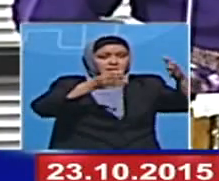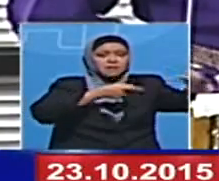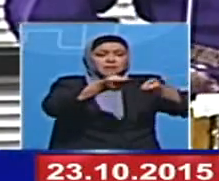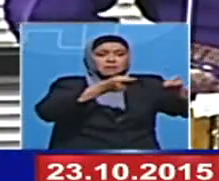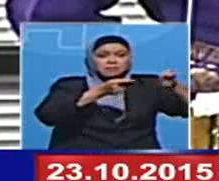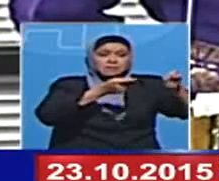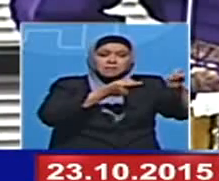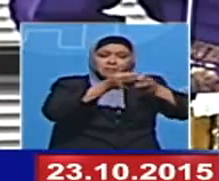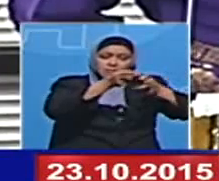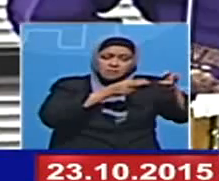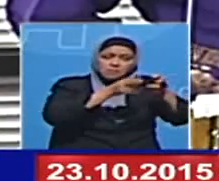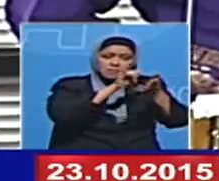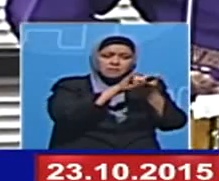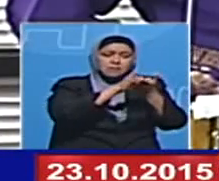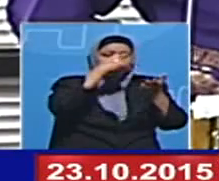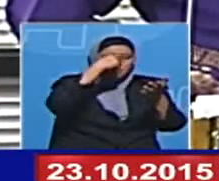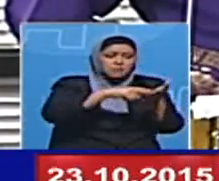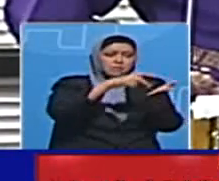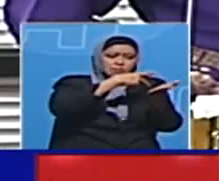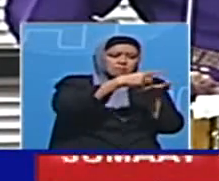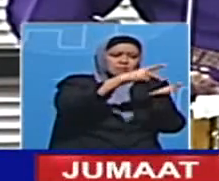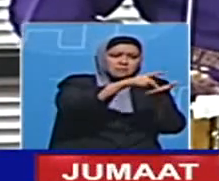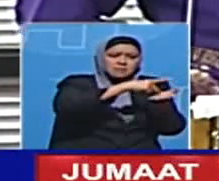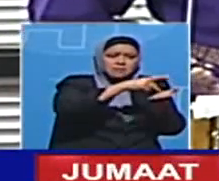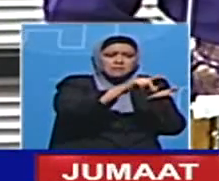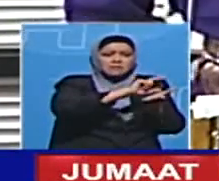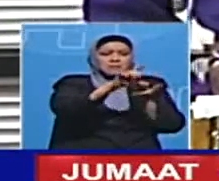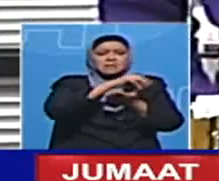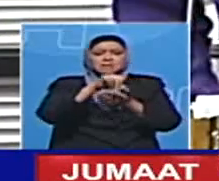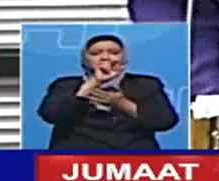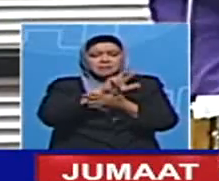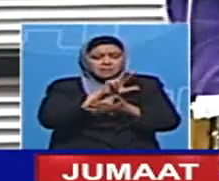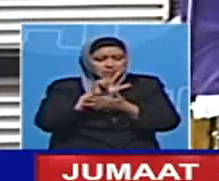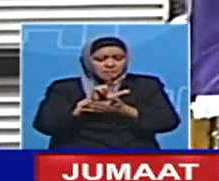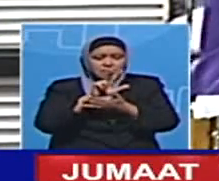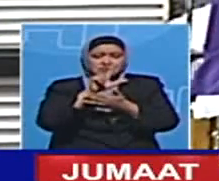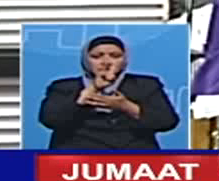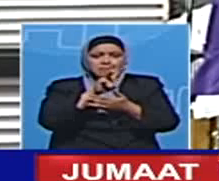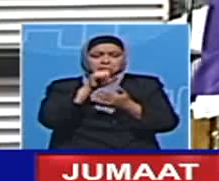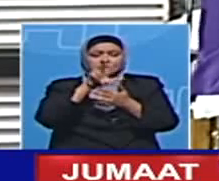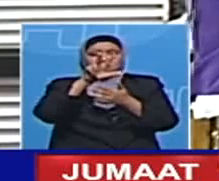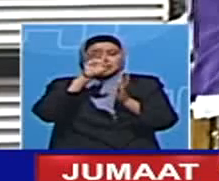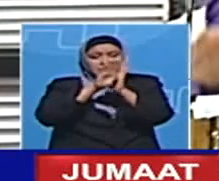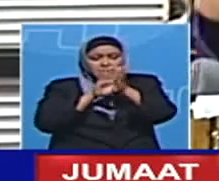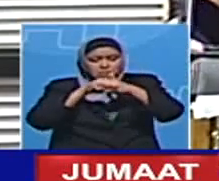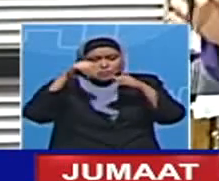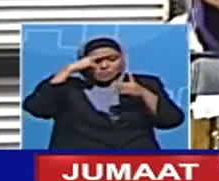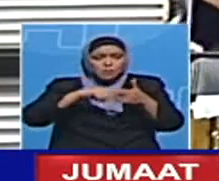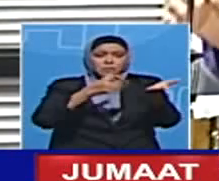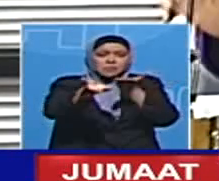bilion adalah untuk emolumen dan rm6.3 bilion bagi perkhidmatan dan bekalan manakala